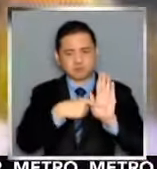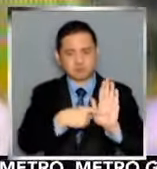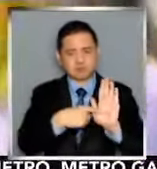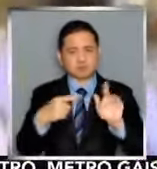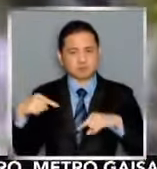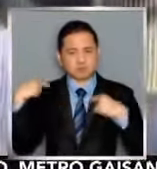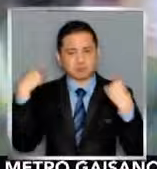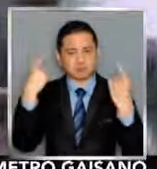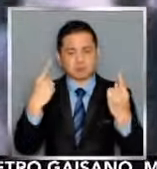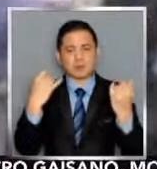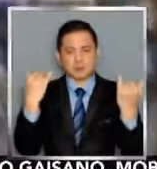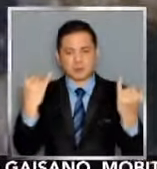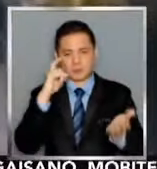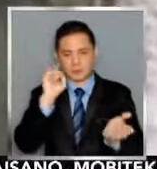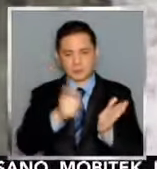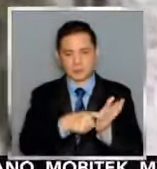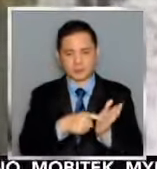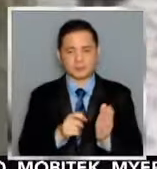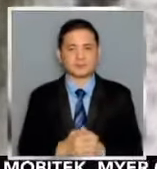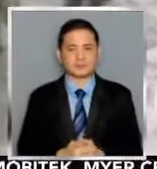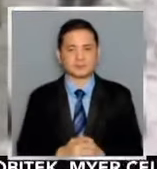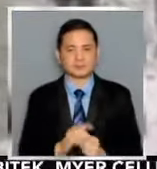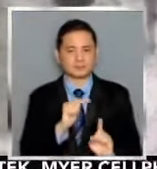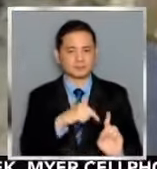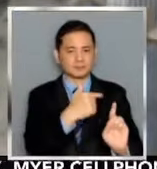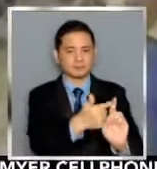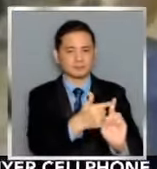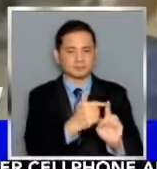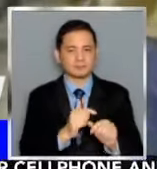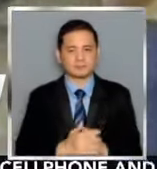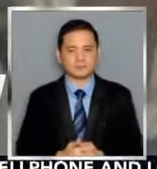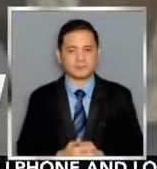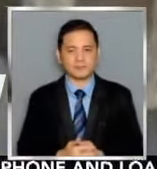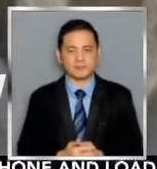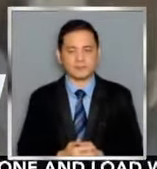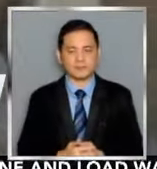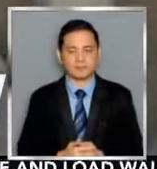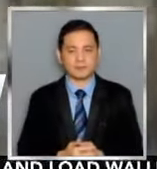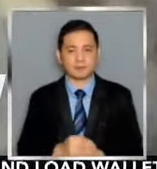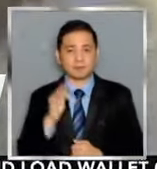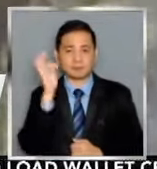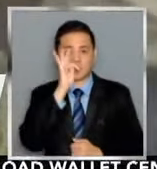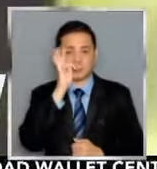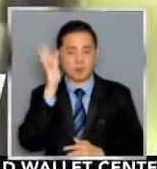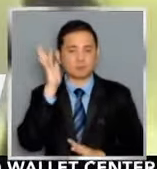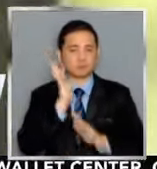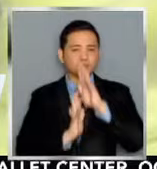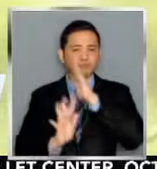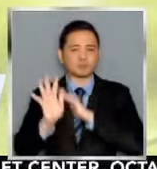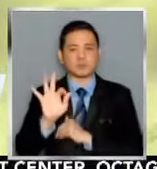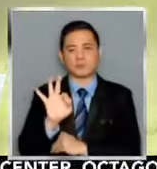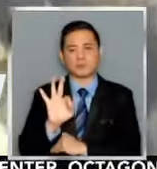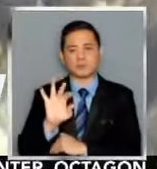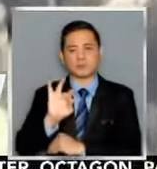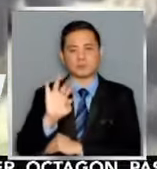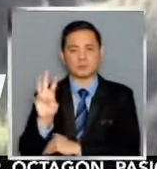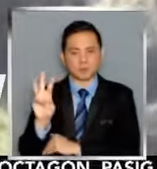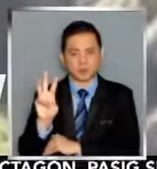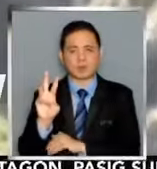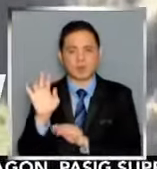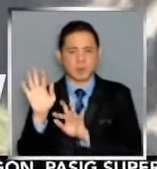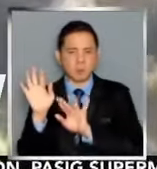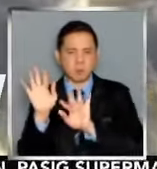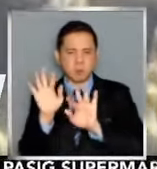Sa monumentong simbolo ng mapayapang pag-aalsa ng mga Pilipino noong 1986 para wakasan ng diktadura ni